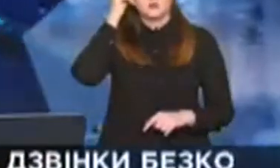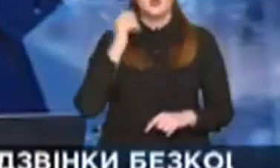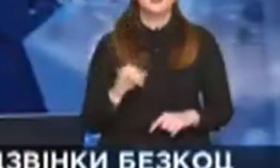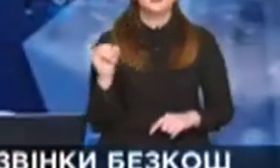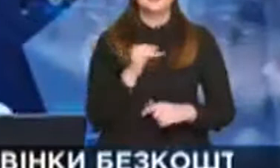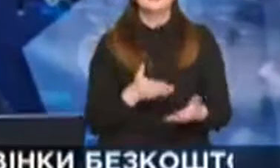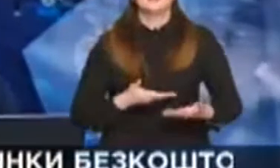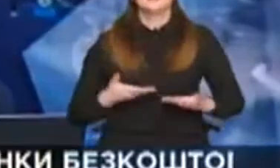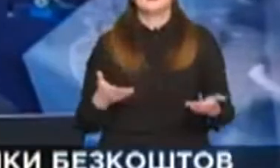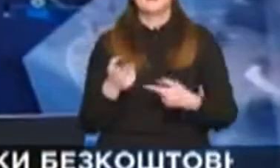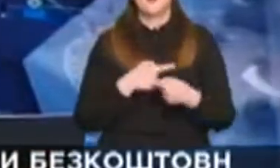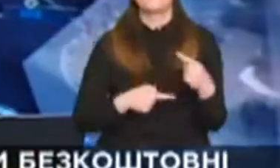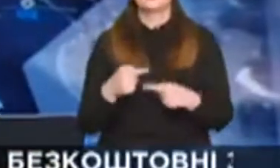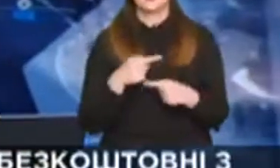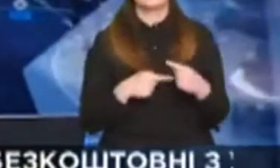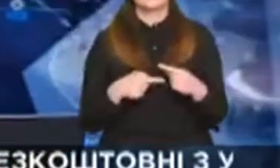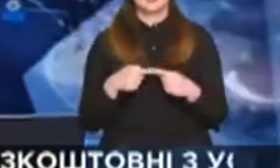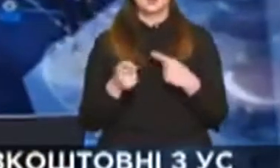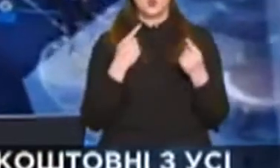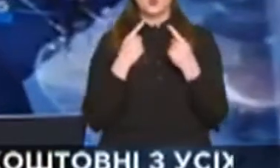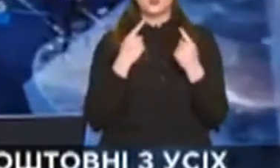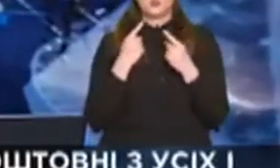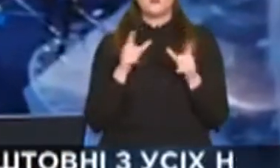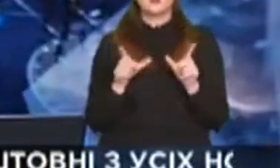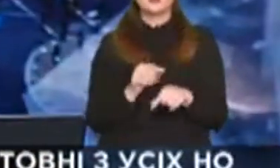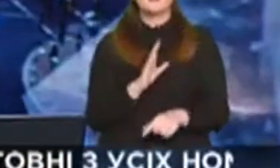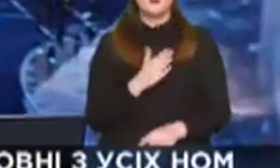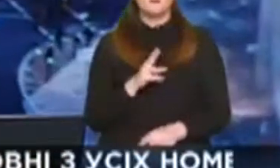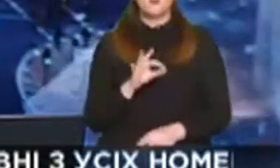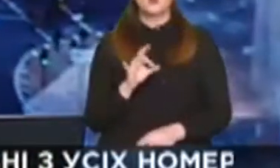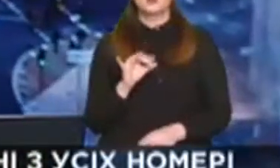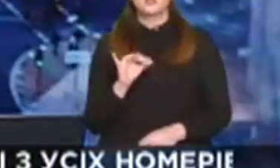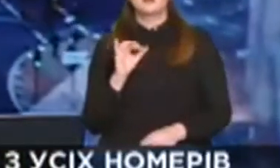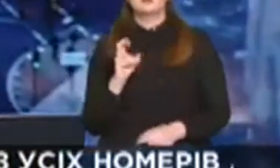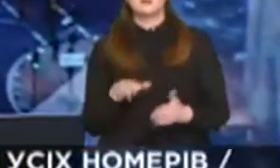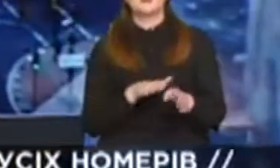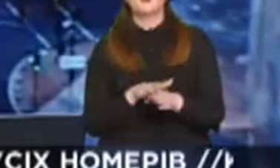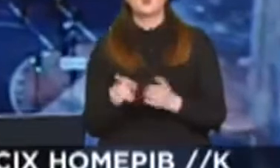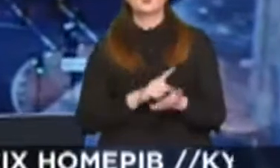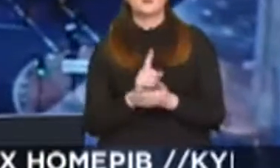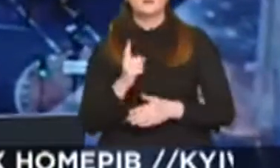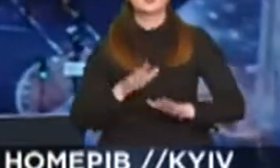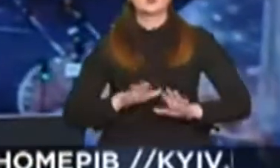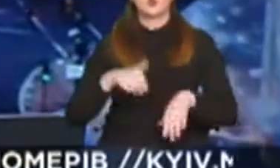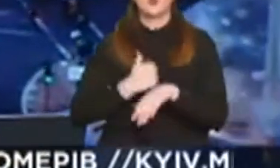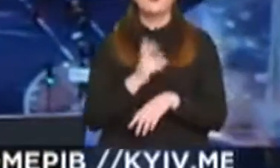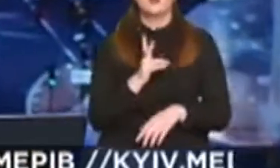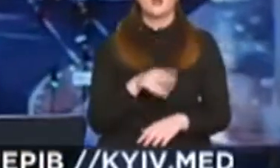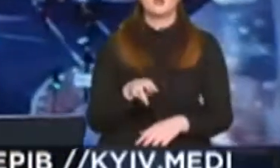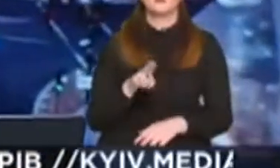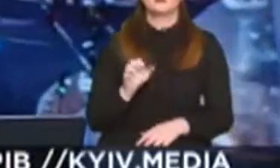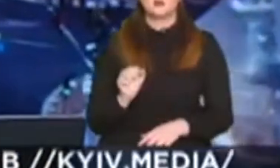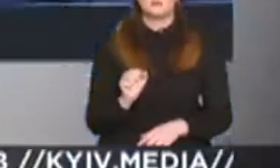Ну і ми повертаємося до розмови з Валентином Мондриївським, виконувачем обов'язків першого заступника голови